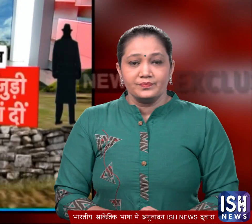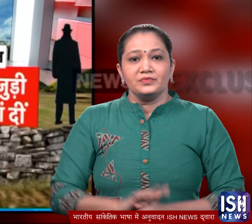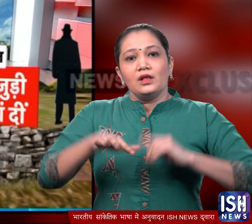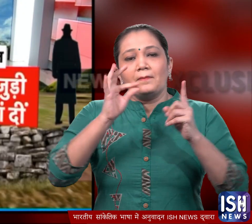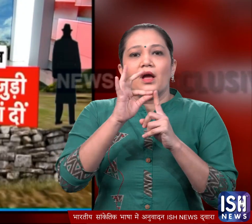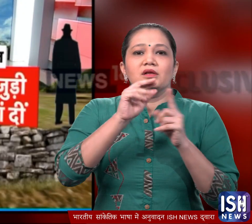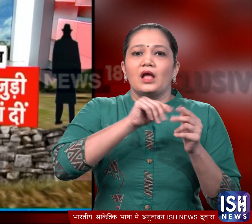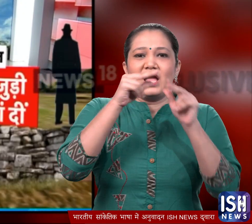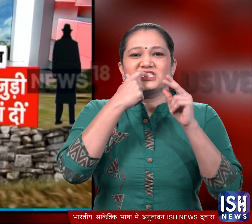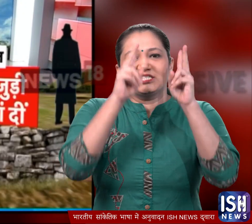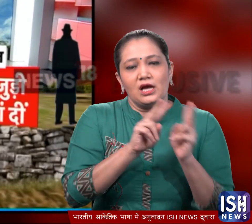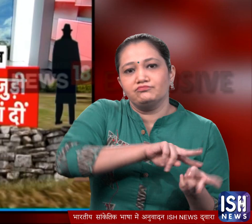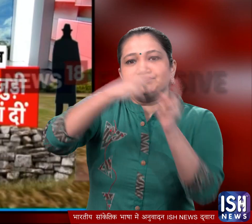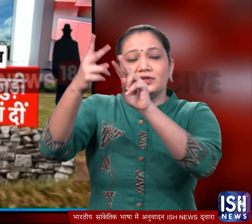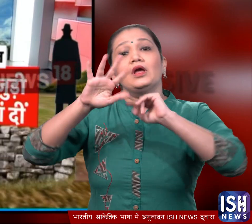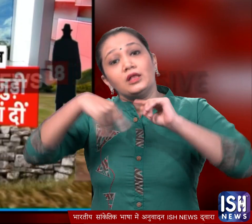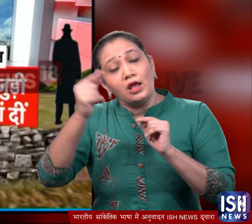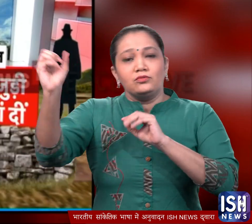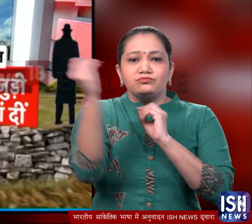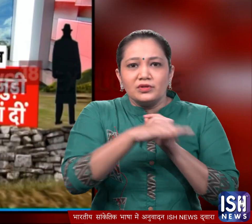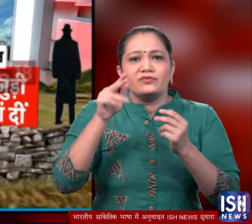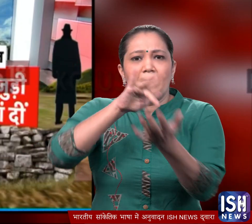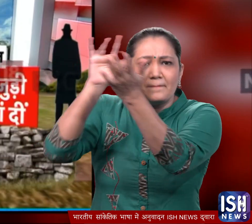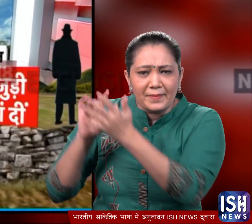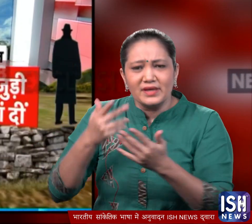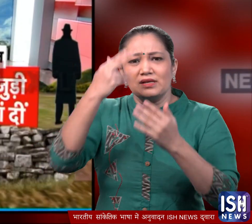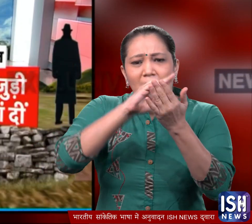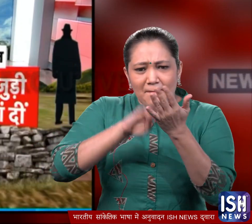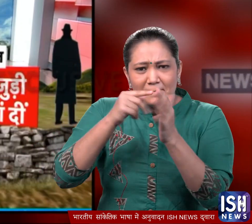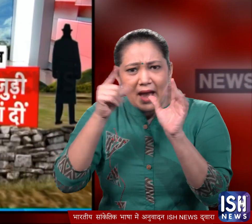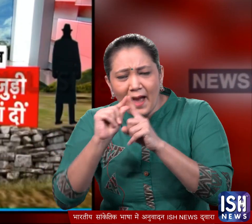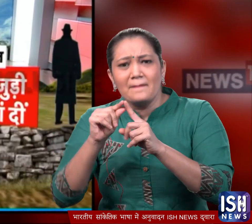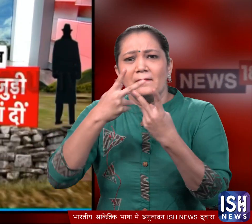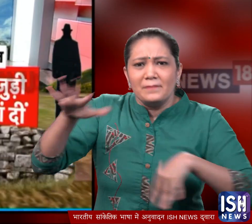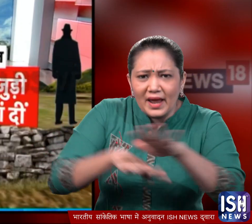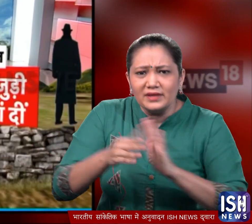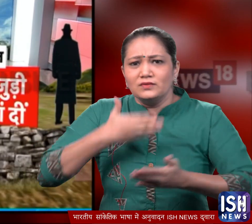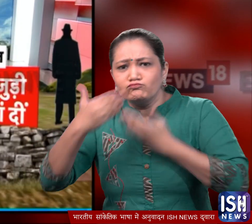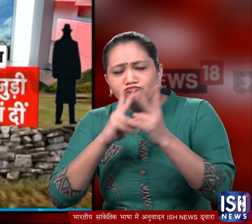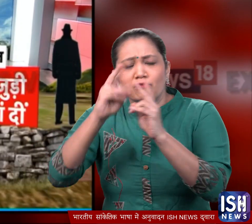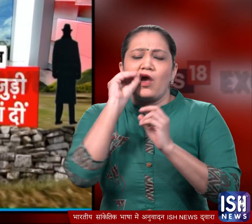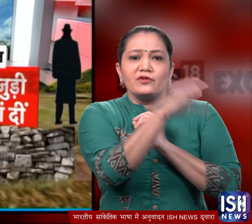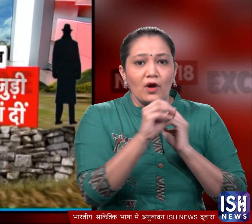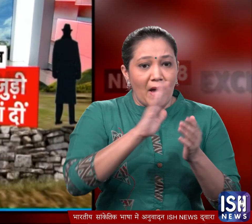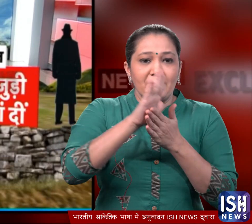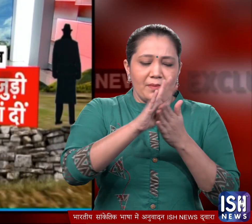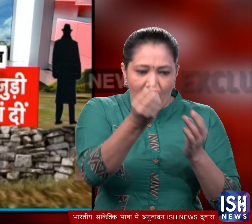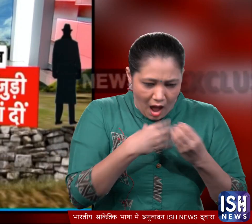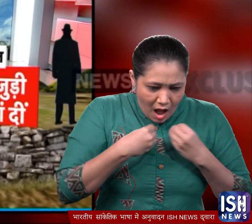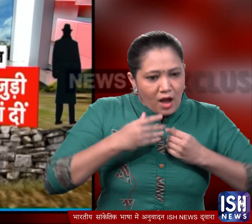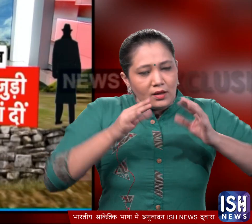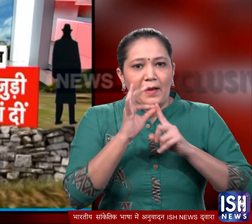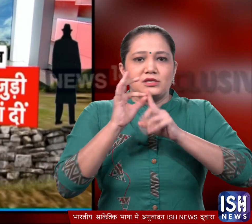का आगरा तबादला हो गया, जहां से वो हबीब को सैन्य ठिकानों के नक्शे, सेना के ऑपरेशन और ट्रेनिंग से जुड़ी जानकारियां मुहैया कराने